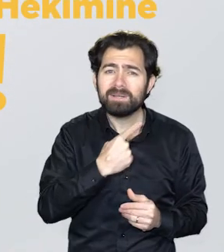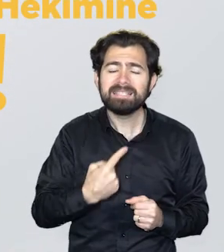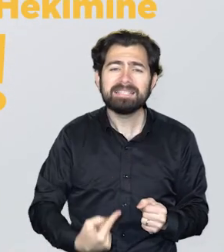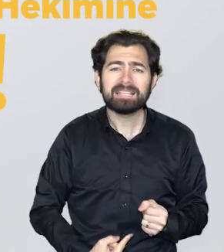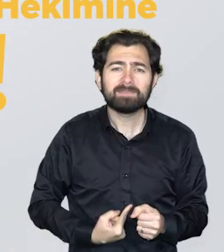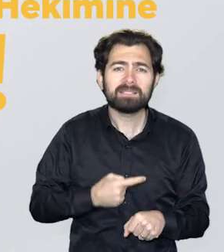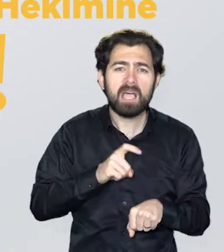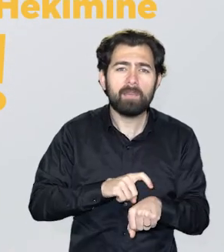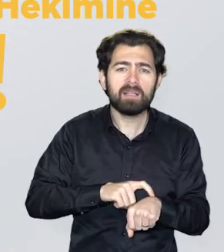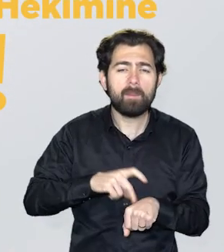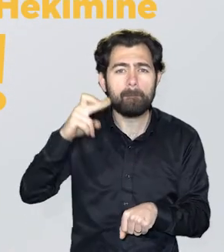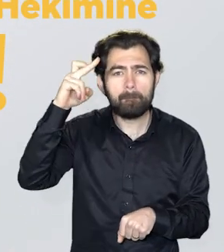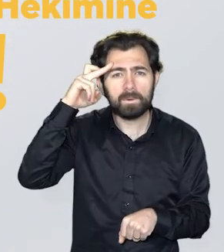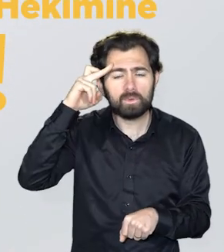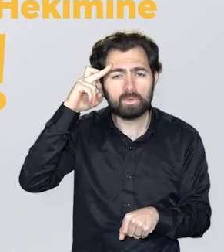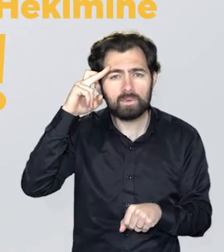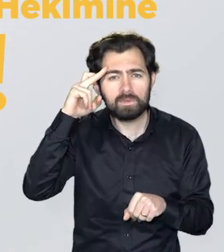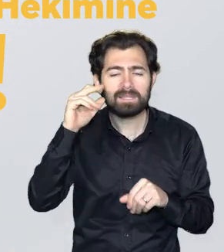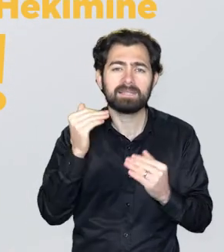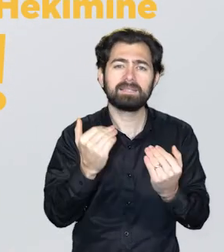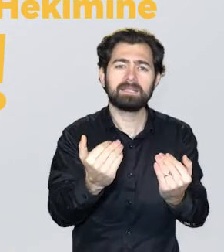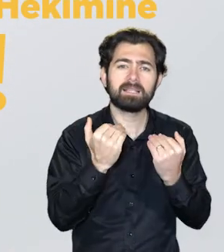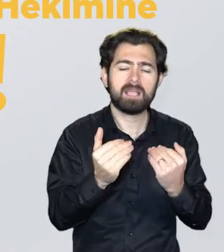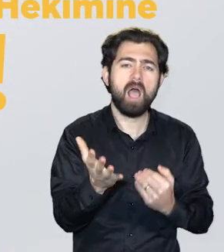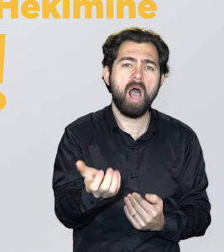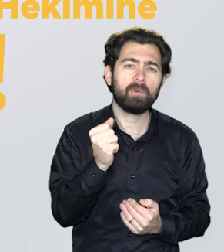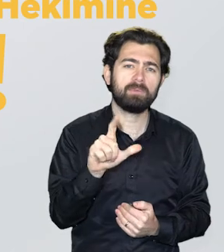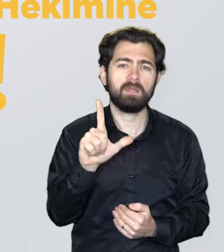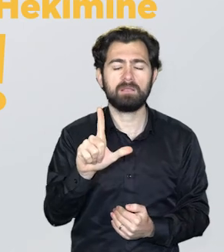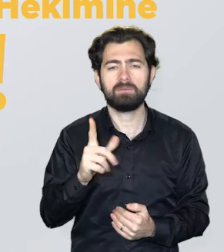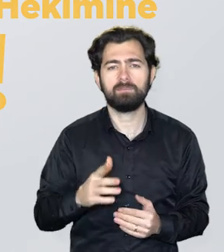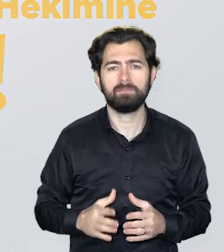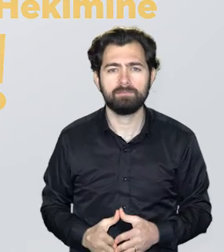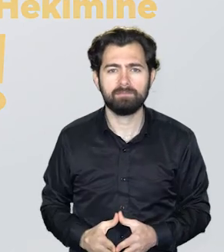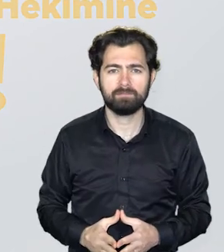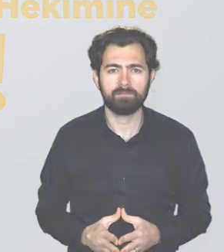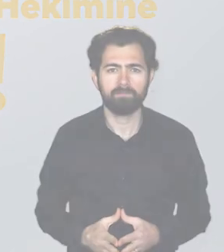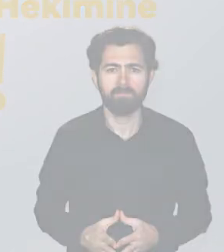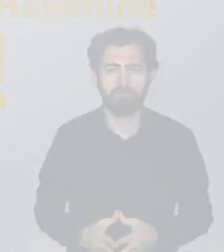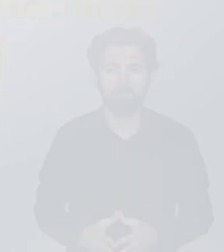Zorlandığımızı hissettiğimizde ise ruh sağlığı uzmanlarından destek almayı ihmal etmemeliyiz.